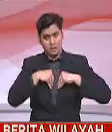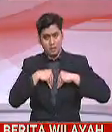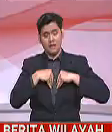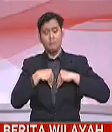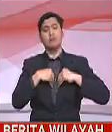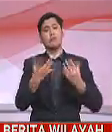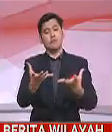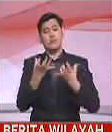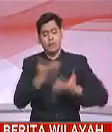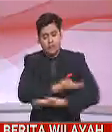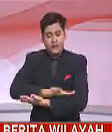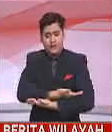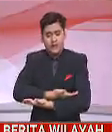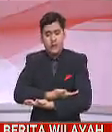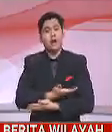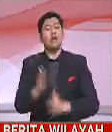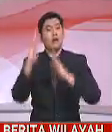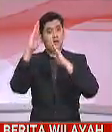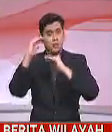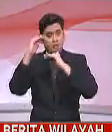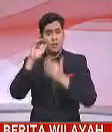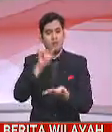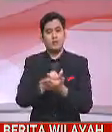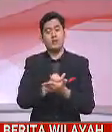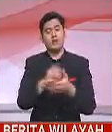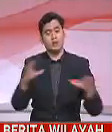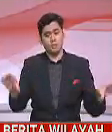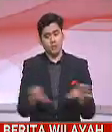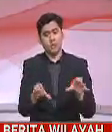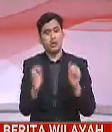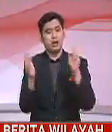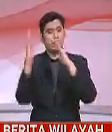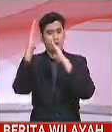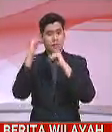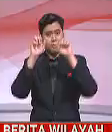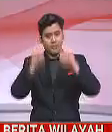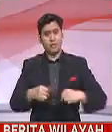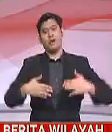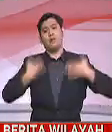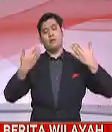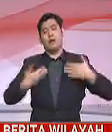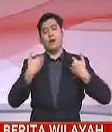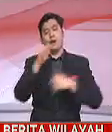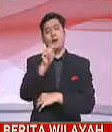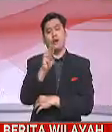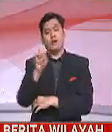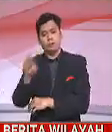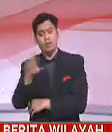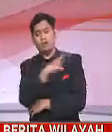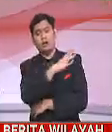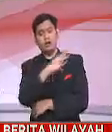itu, ACP Nozaini berkata hasrat tersebut sedaya upaya ditunaikan dengan harapan dapat menggembirakan Muhammad Ammar dan juga